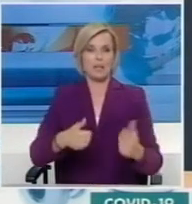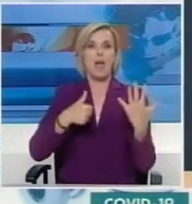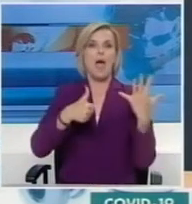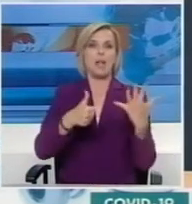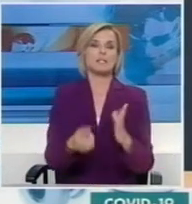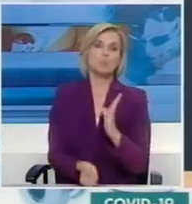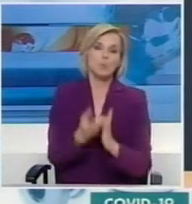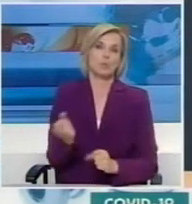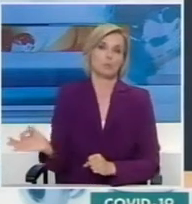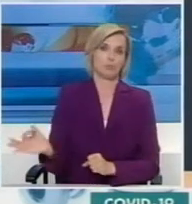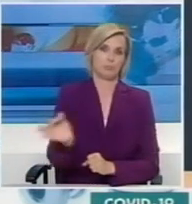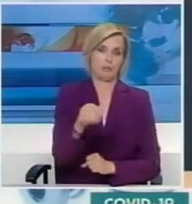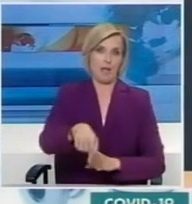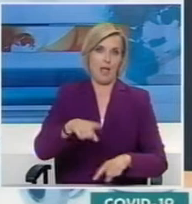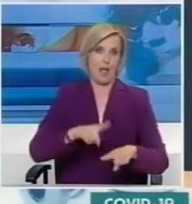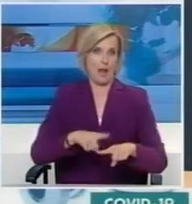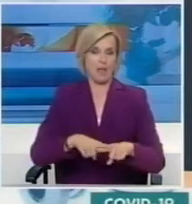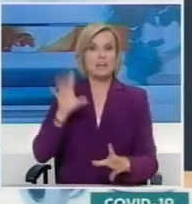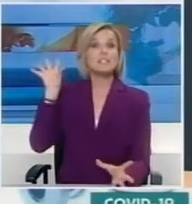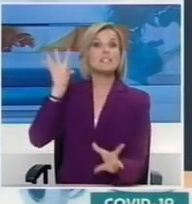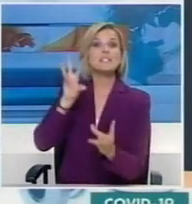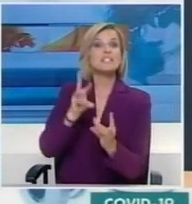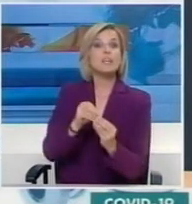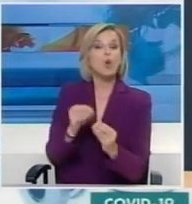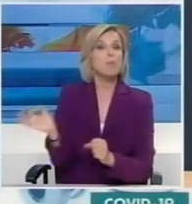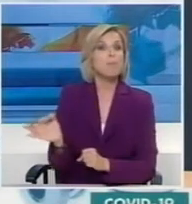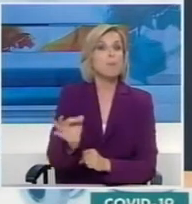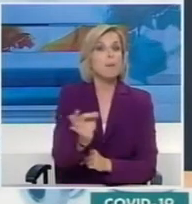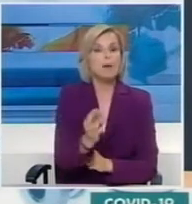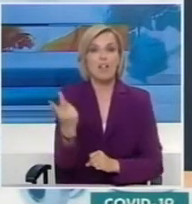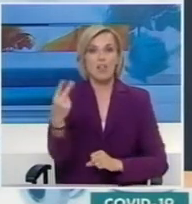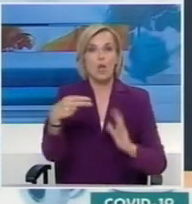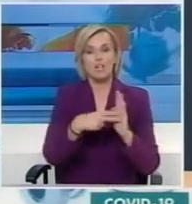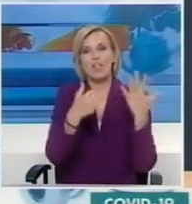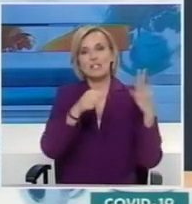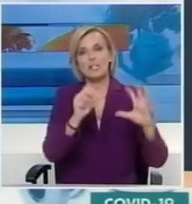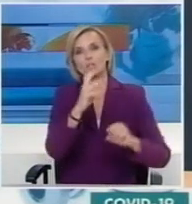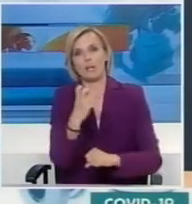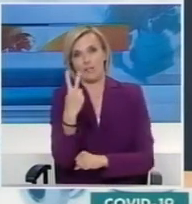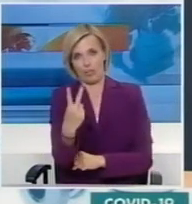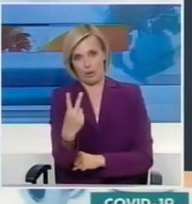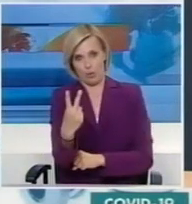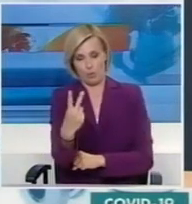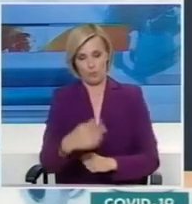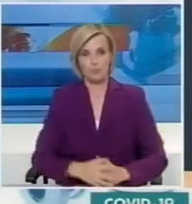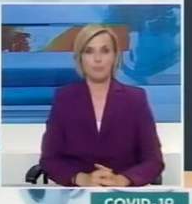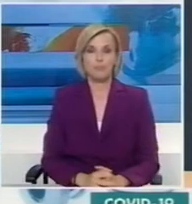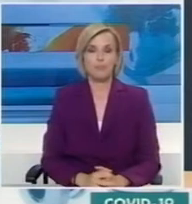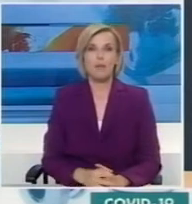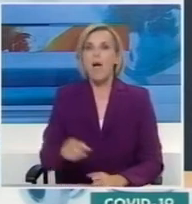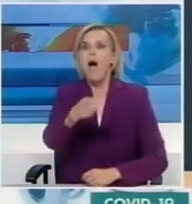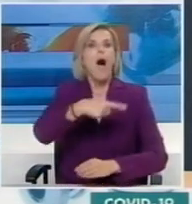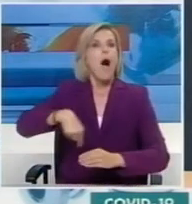6 νέα κρούσματα του νέου ιού στη χώρα. Ο συνολικός αριθμός των κρουσμάτων είναι 2.632, εκ των οποίων